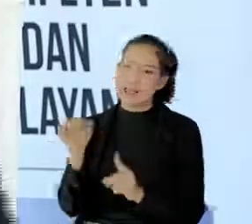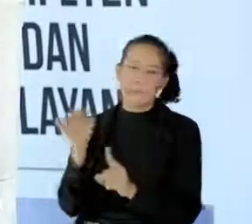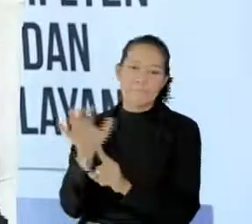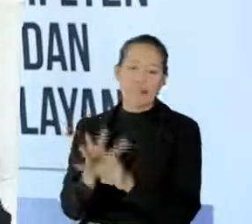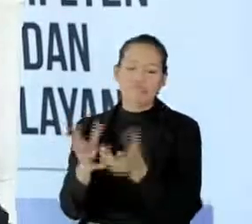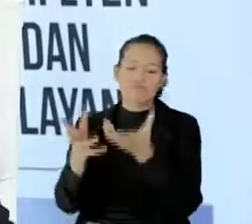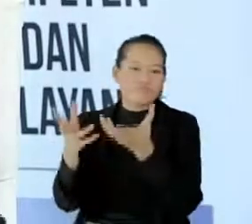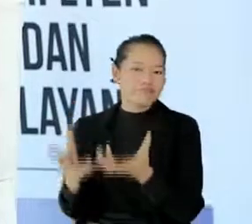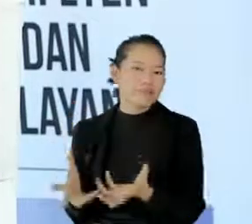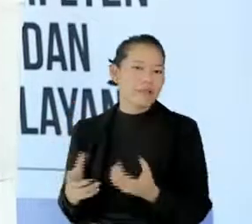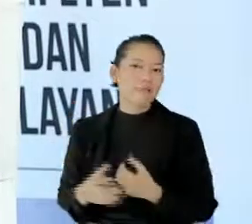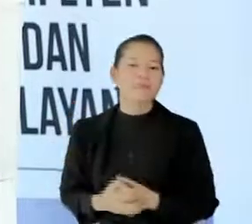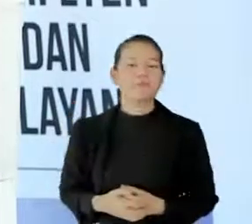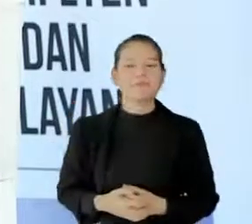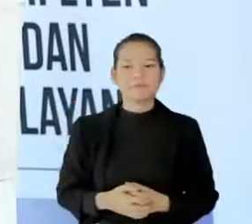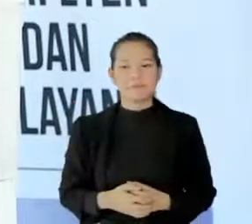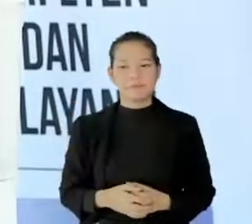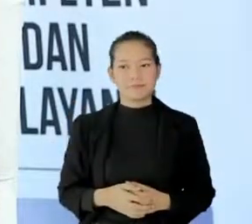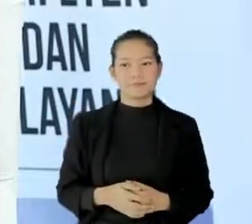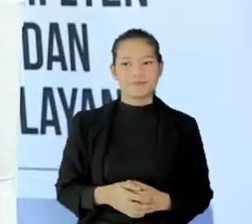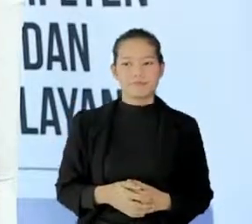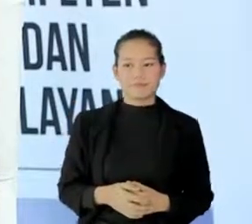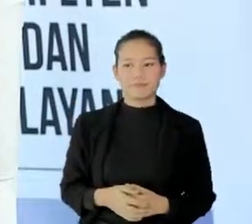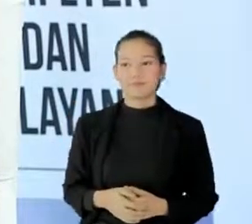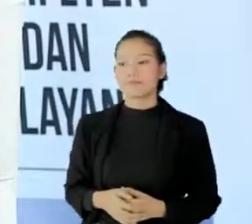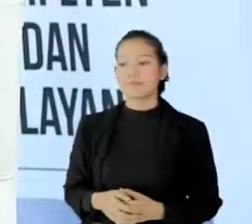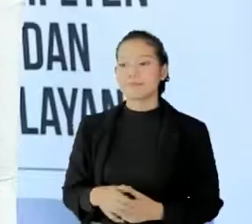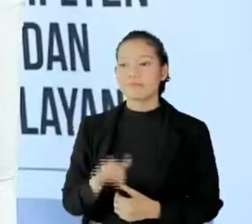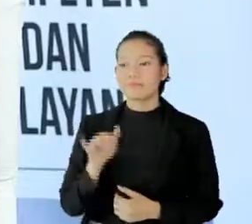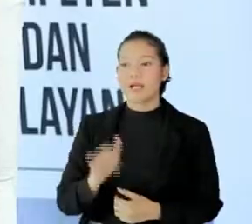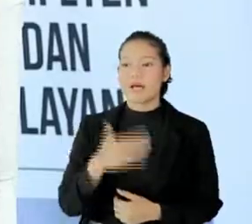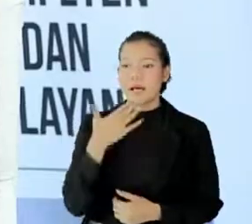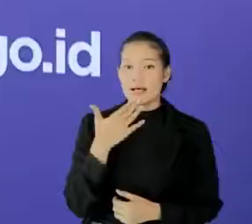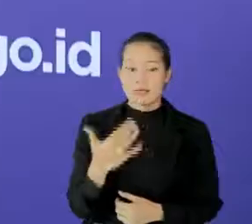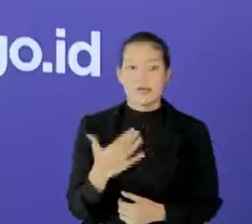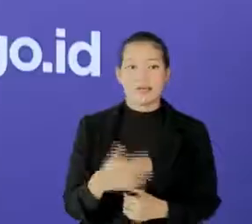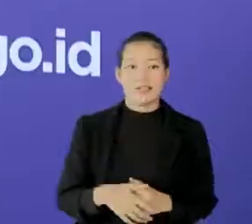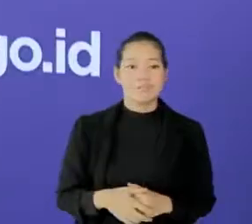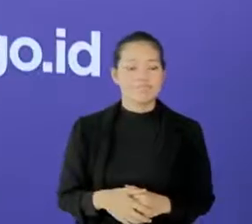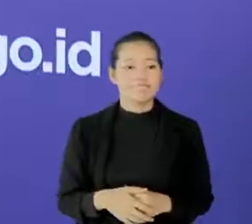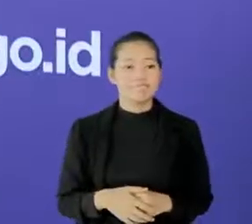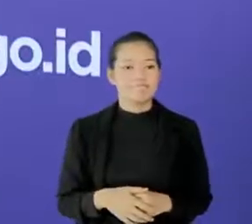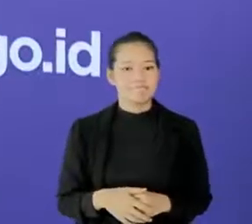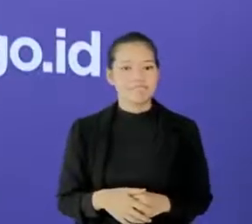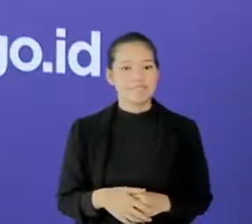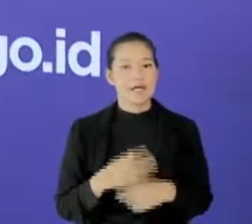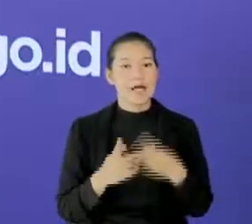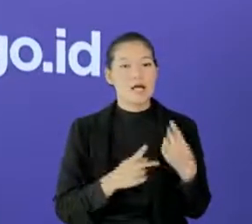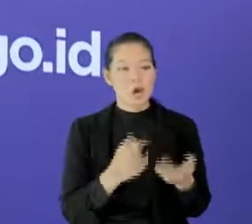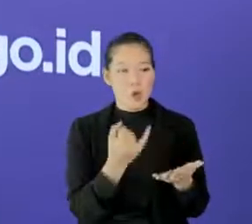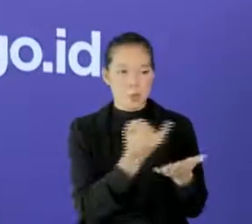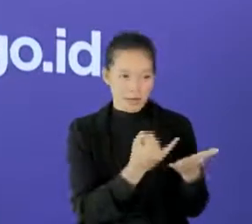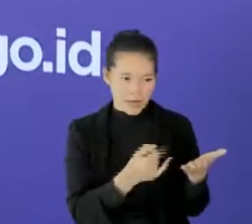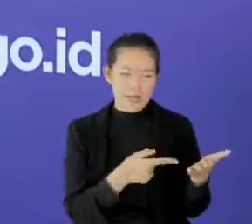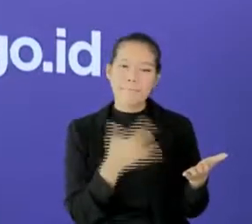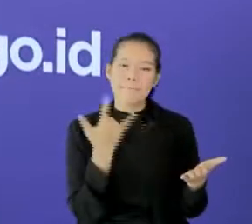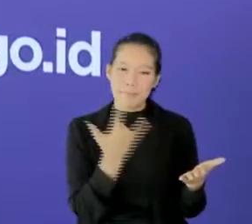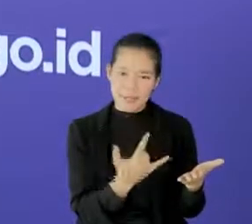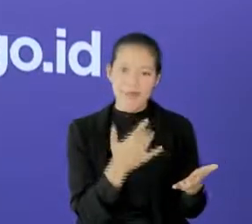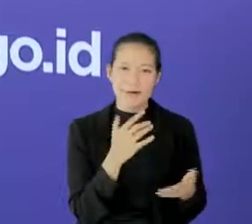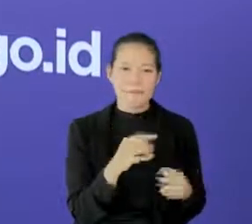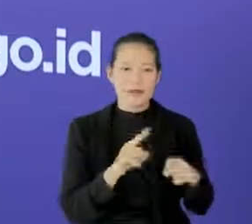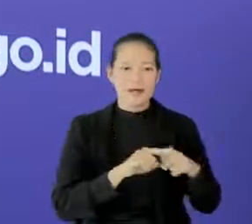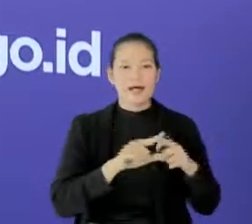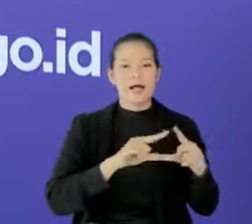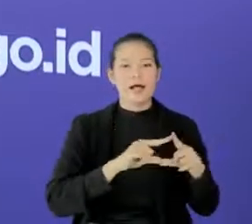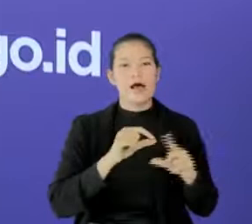berat tantangannya, Mas Lilo, gimana tuh Mas? Iya, terima kasih Mbak Tami. Jadi kalau berkarya masih, band saya Club